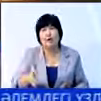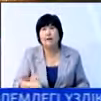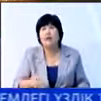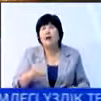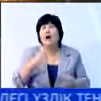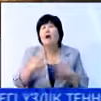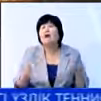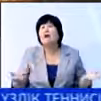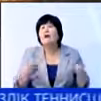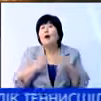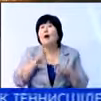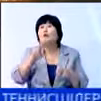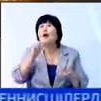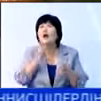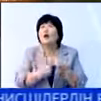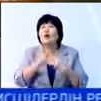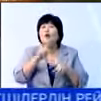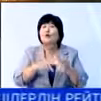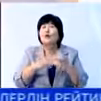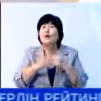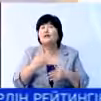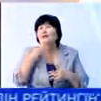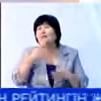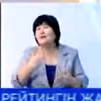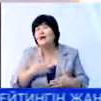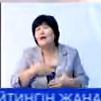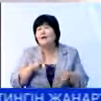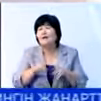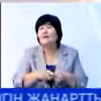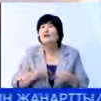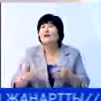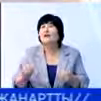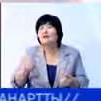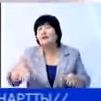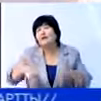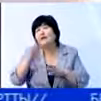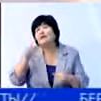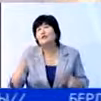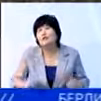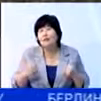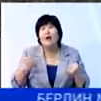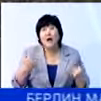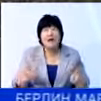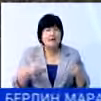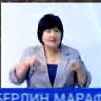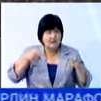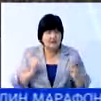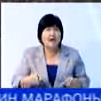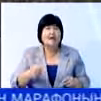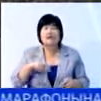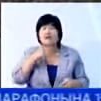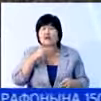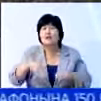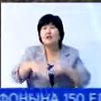Әлемнің қай түкпірінде жүрсе де әркімнің туған жеріне бүйрегі бұрып сырттай тілеулес болатыны жасырын емес. Ал енді шынайы ықыласпен ел